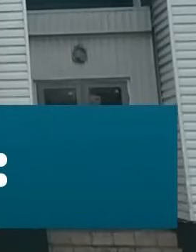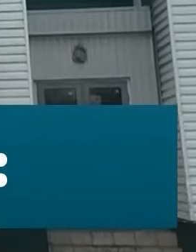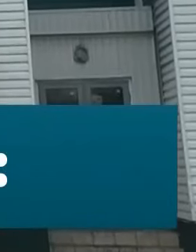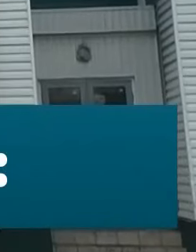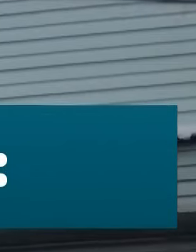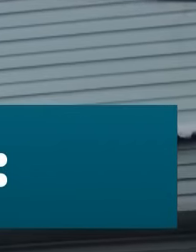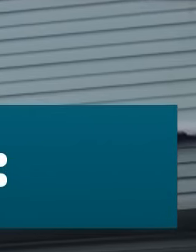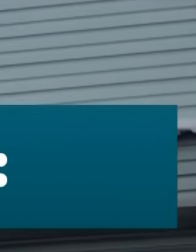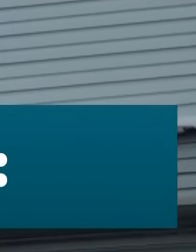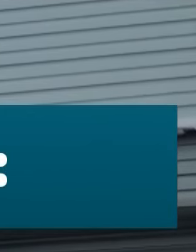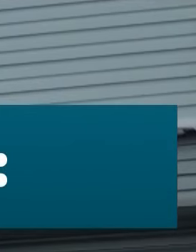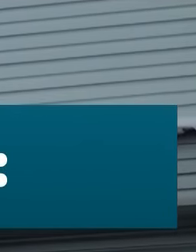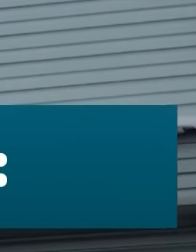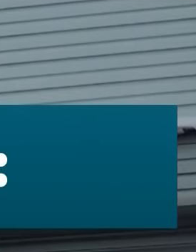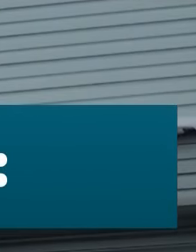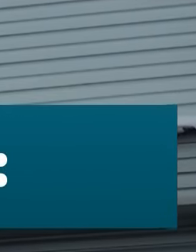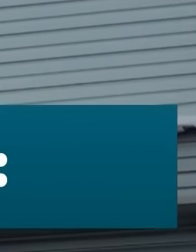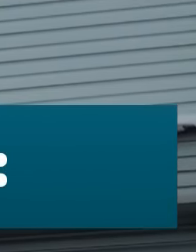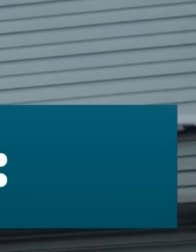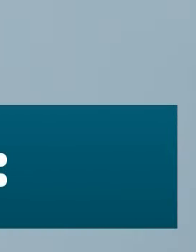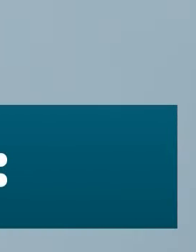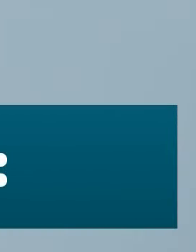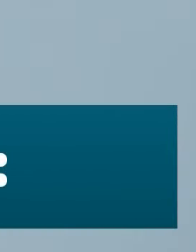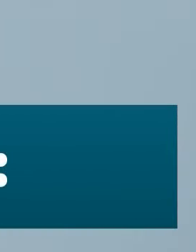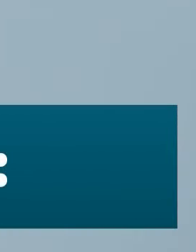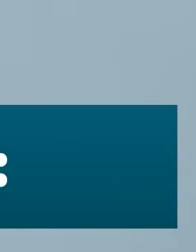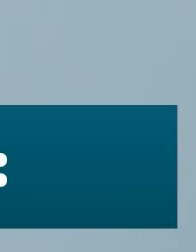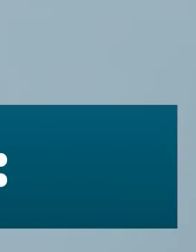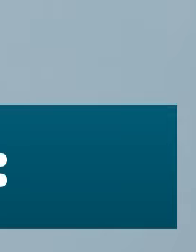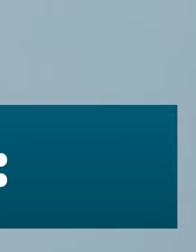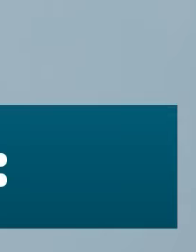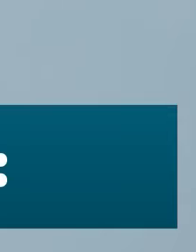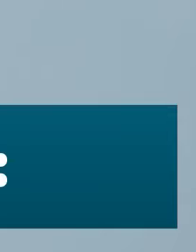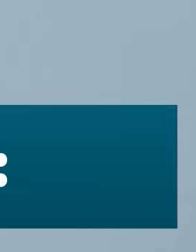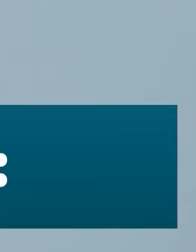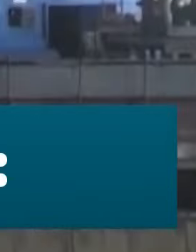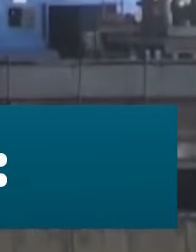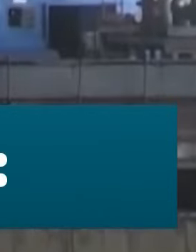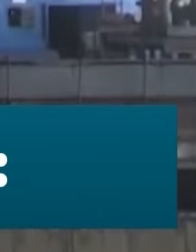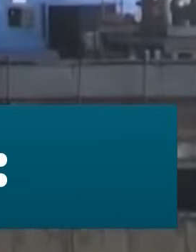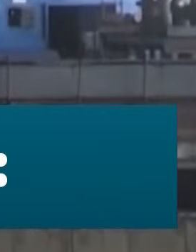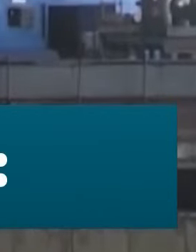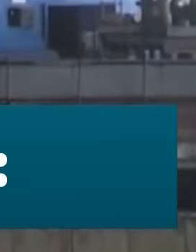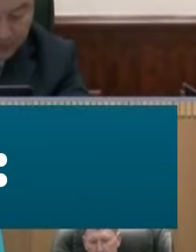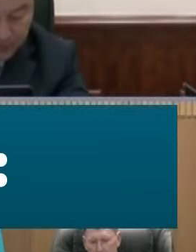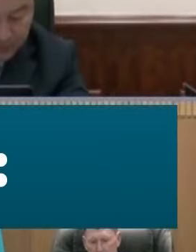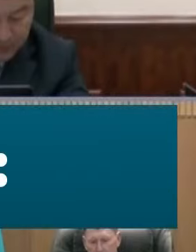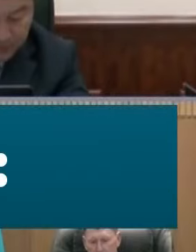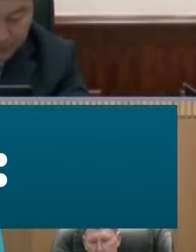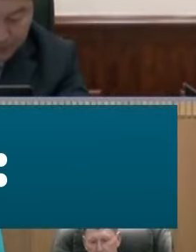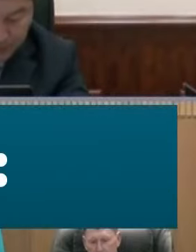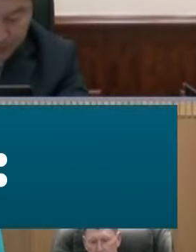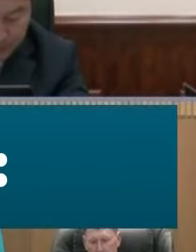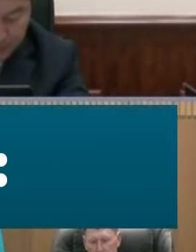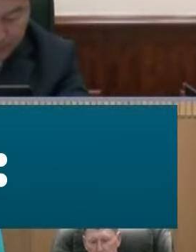Жылыту маусымына қаржы уақытында бөлінді, ал жұмыс толық жүргізілмеді. Бүгін Олжас Бектенов үкімет отырысында